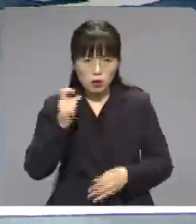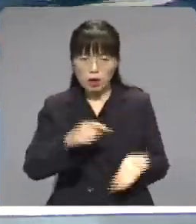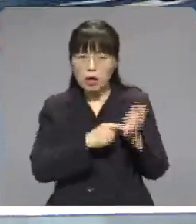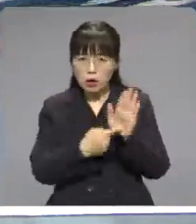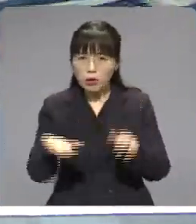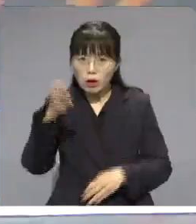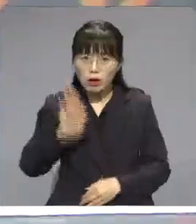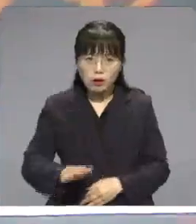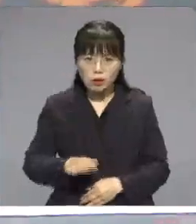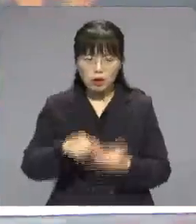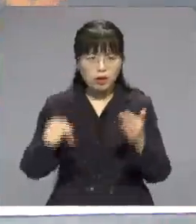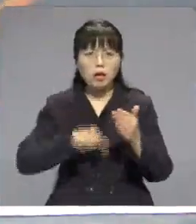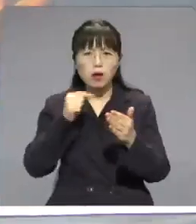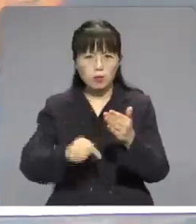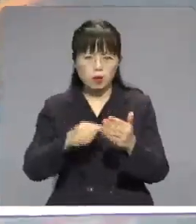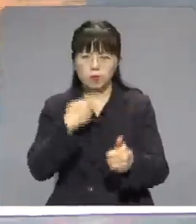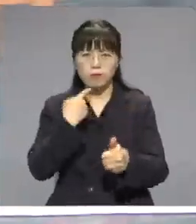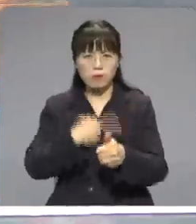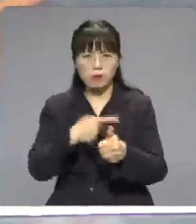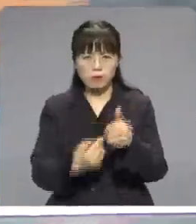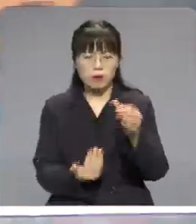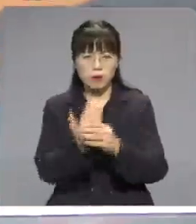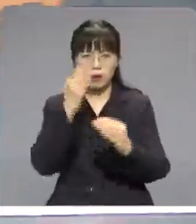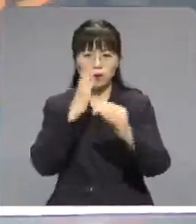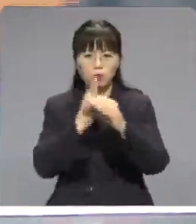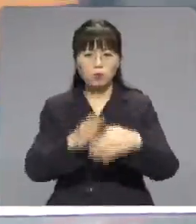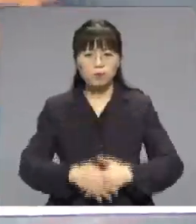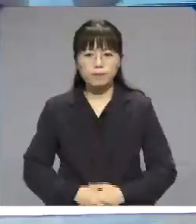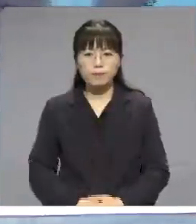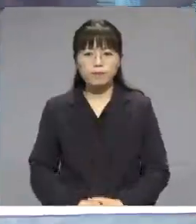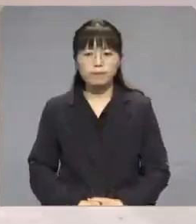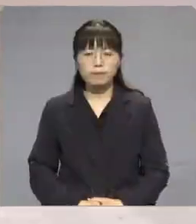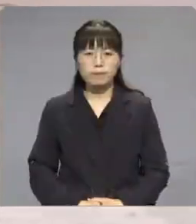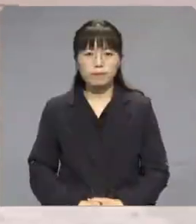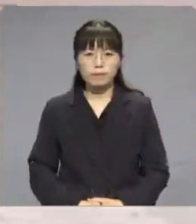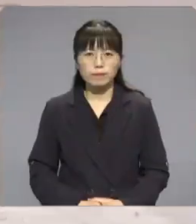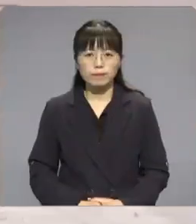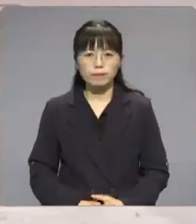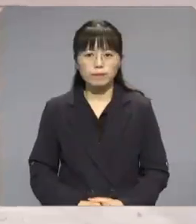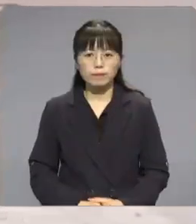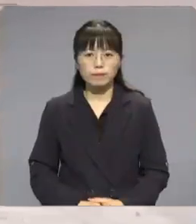의료계 내부에서 비판이 나옵니다. 첫 소식 차윤경 기자입니다.